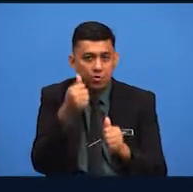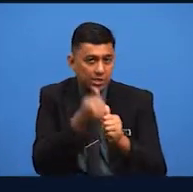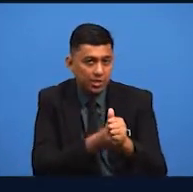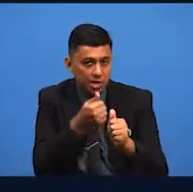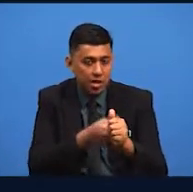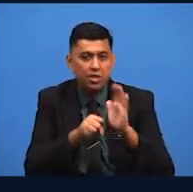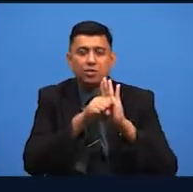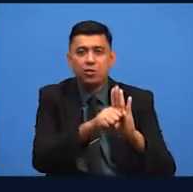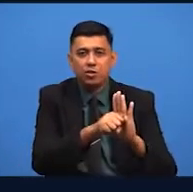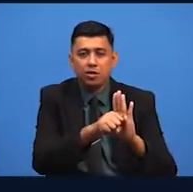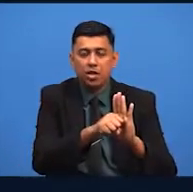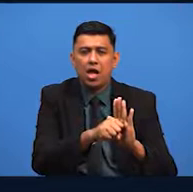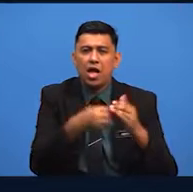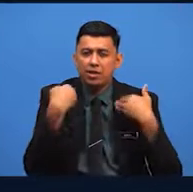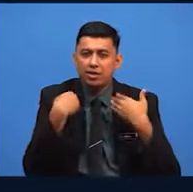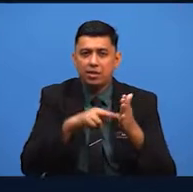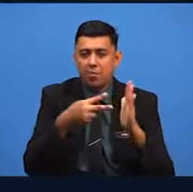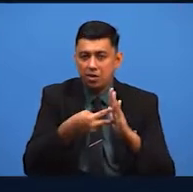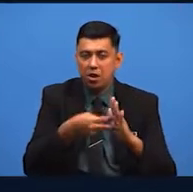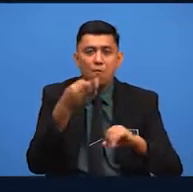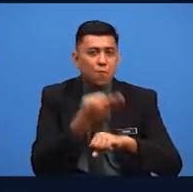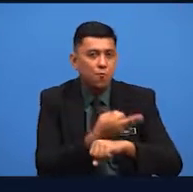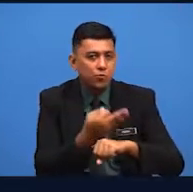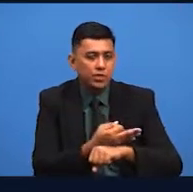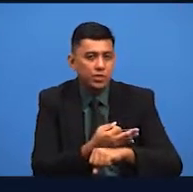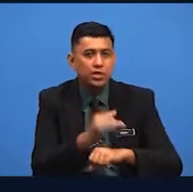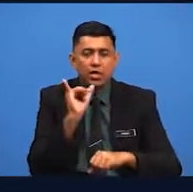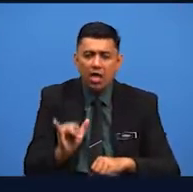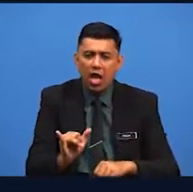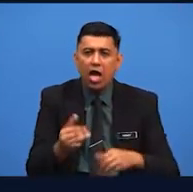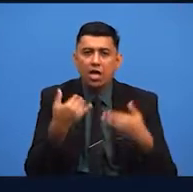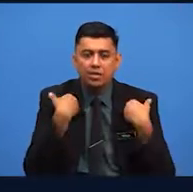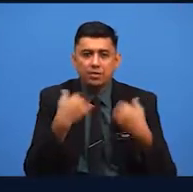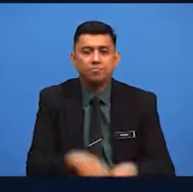simbol mempunyai makna dan fungsi yang tertentu.